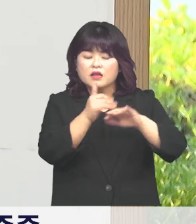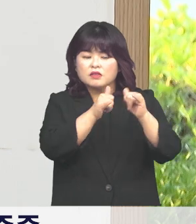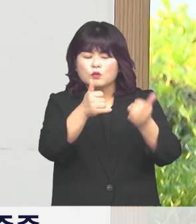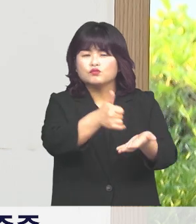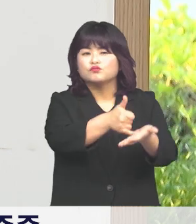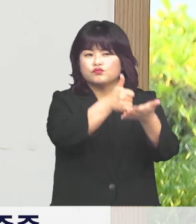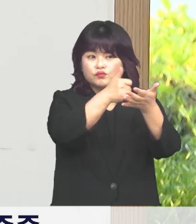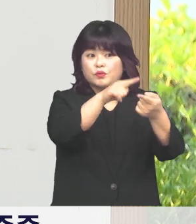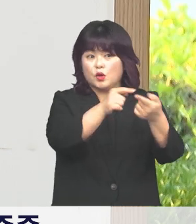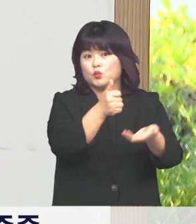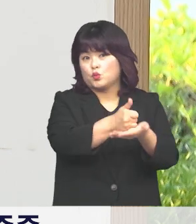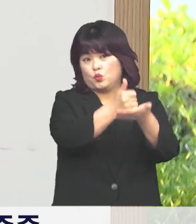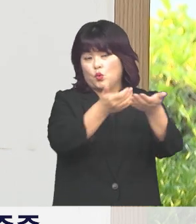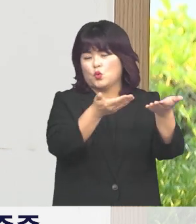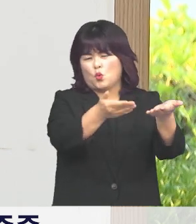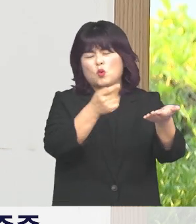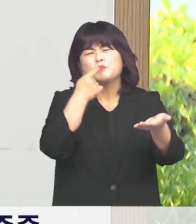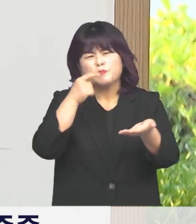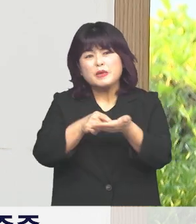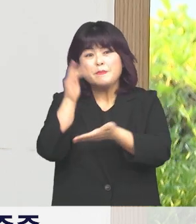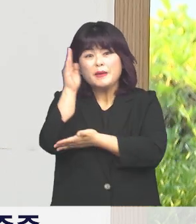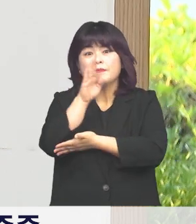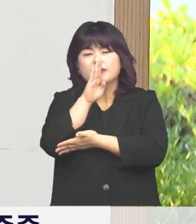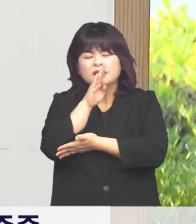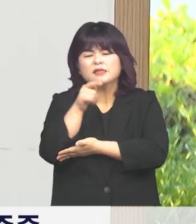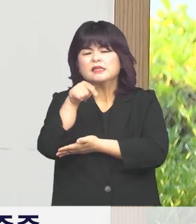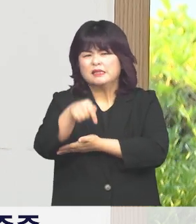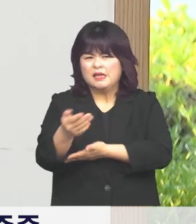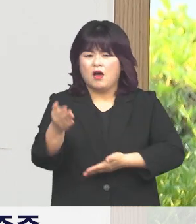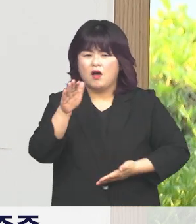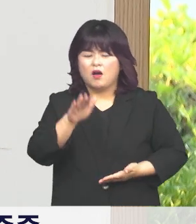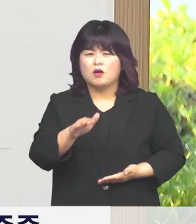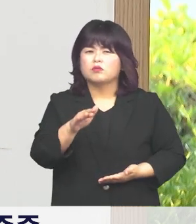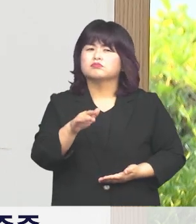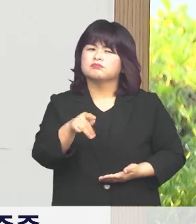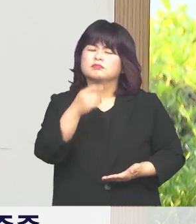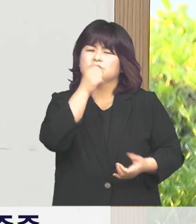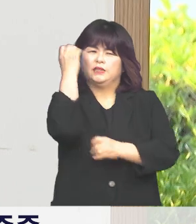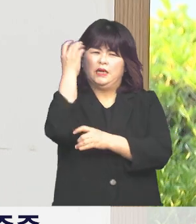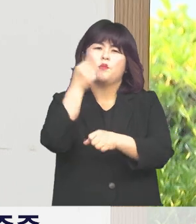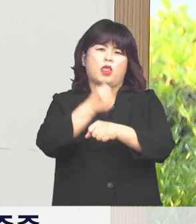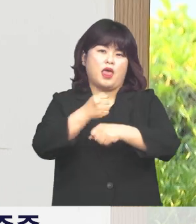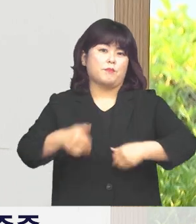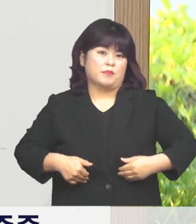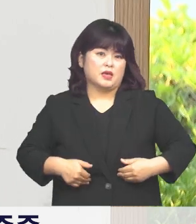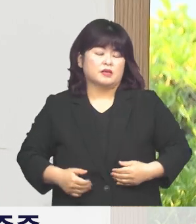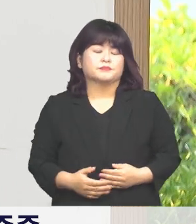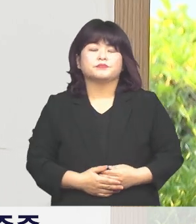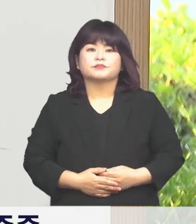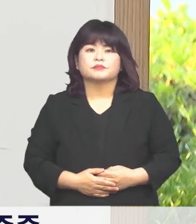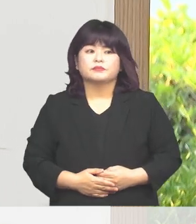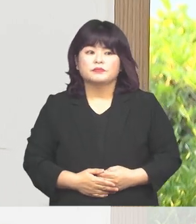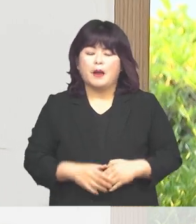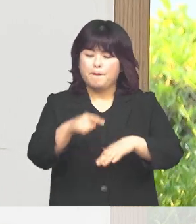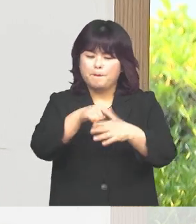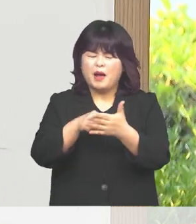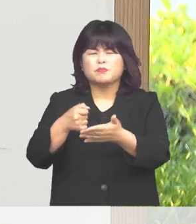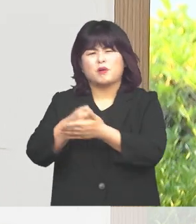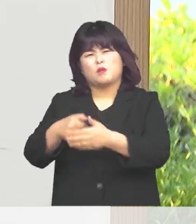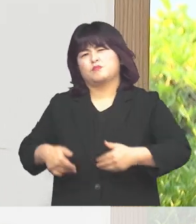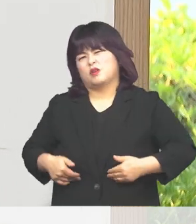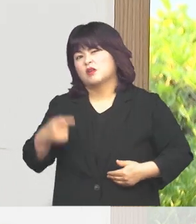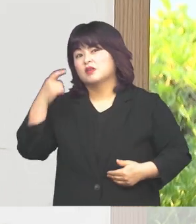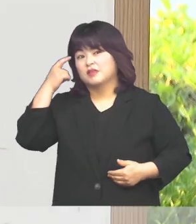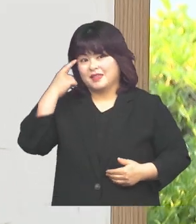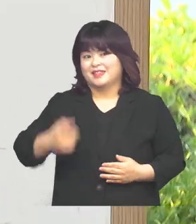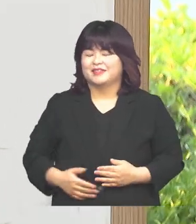인격에 대한 존중. 이거 너무나 쉬운 이야기지만 그게 이제 전제가 돼야 되고 마음먹기에 달린